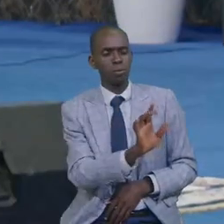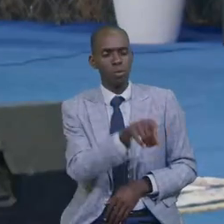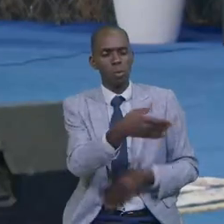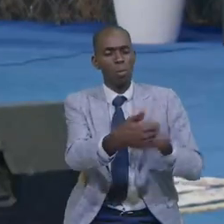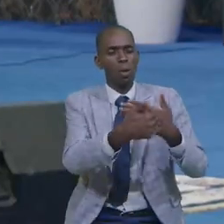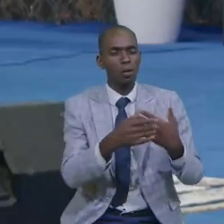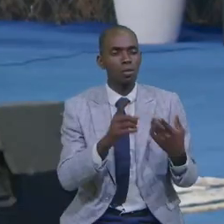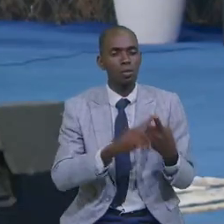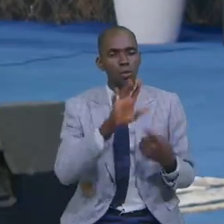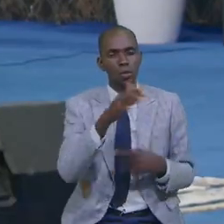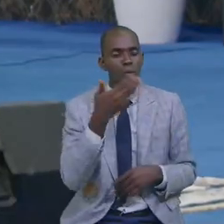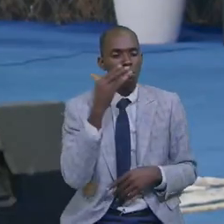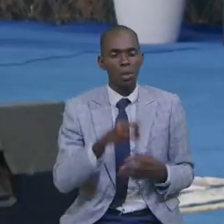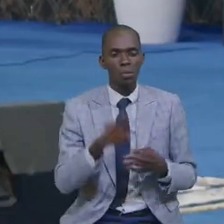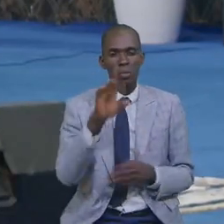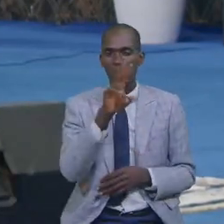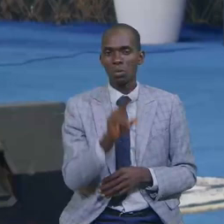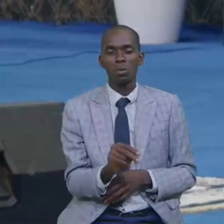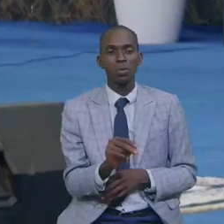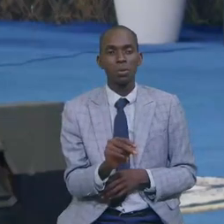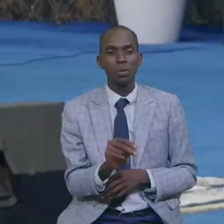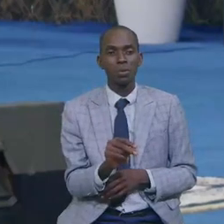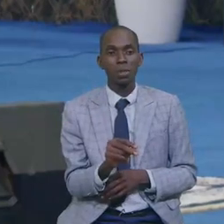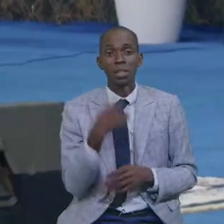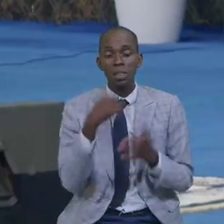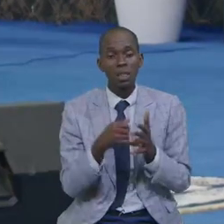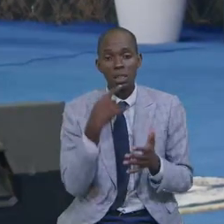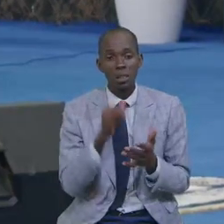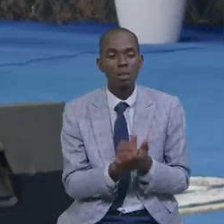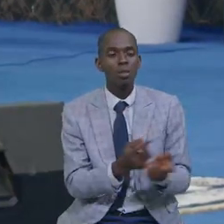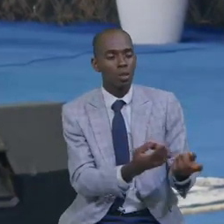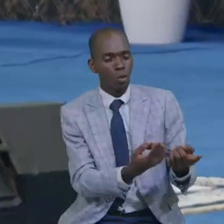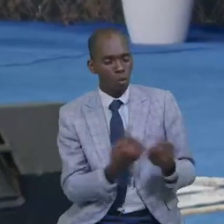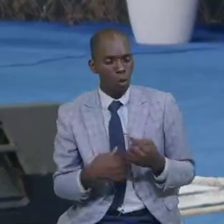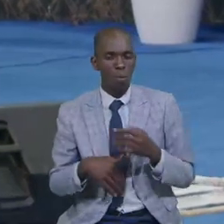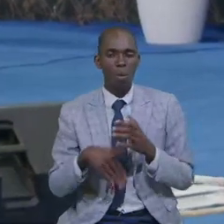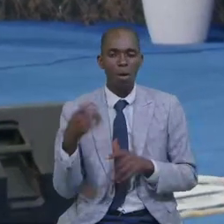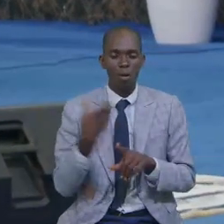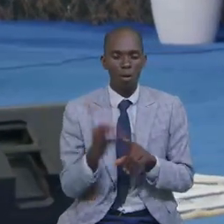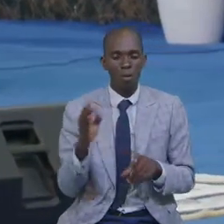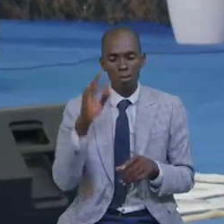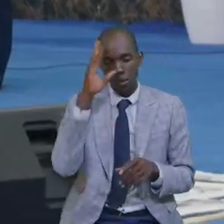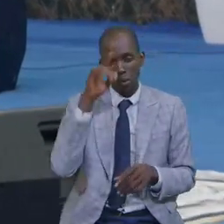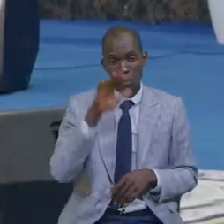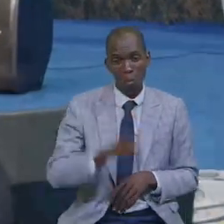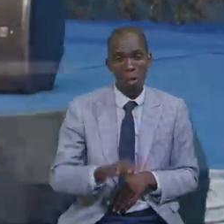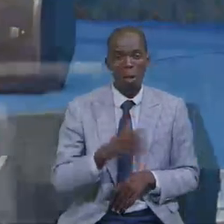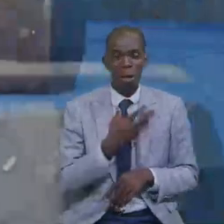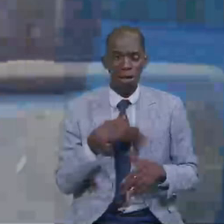pousser dans les mains de cet esprit un peu sors de lui